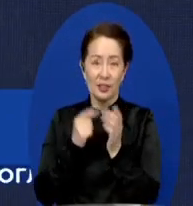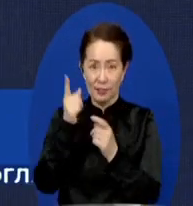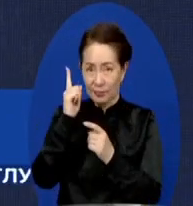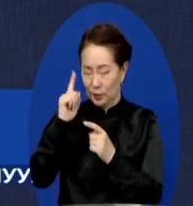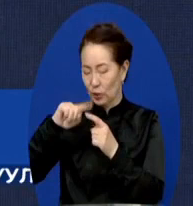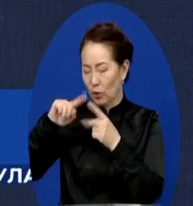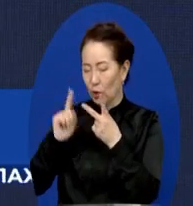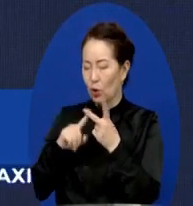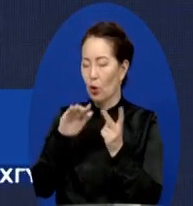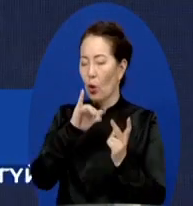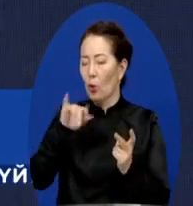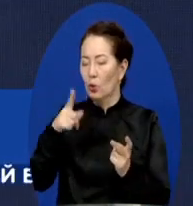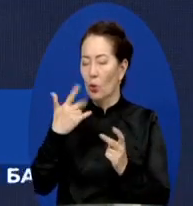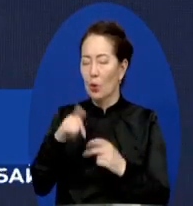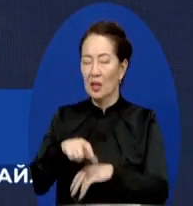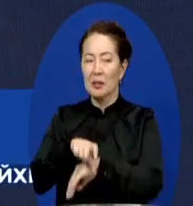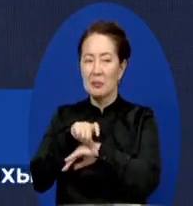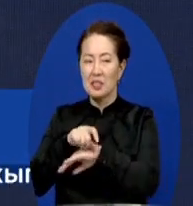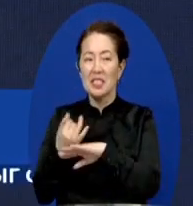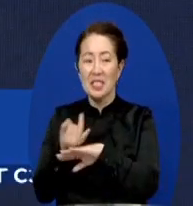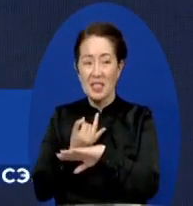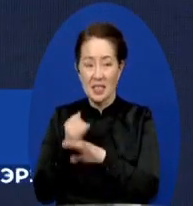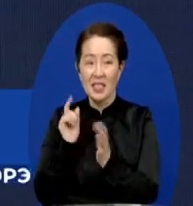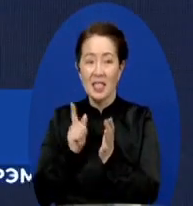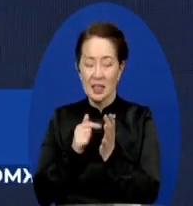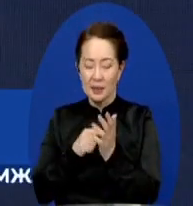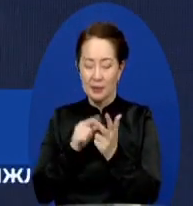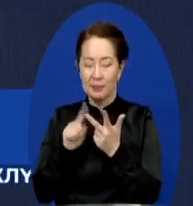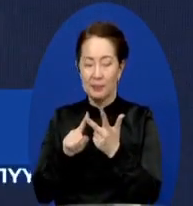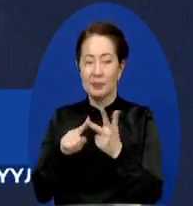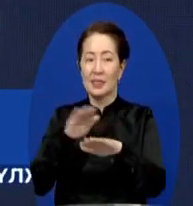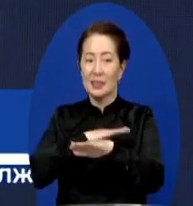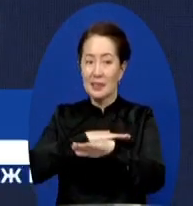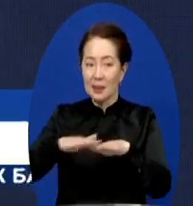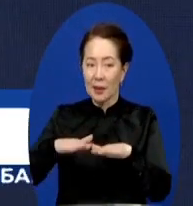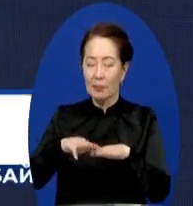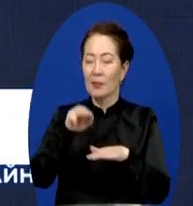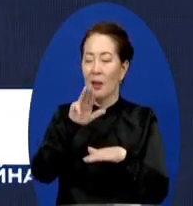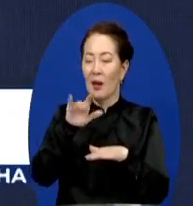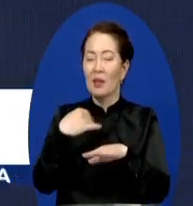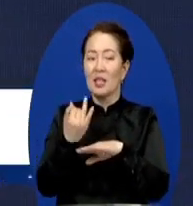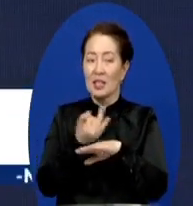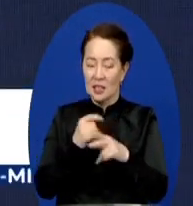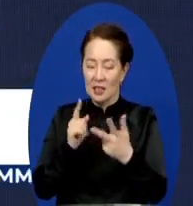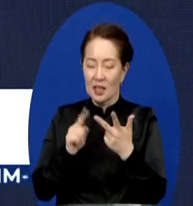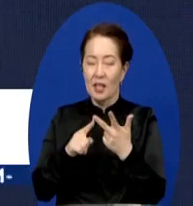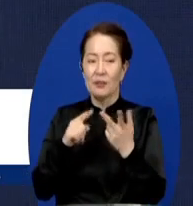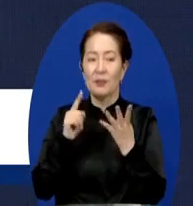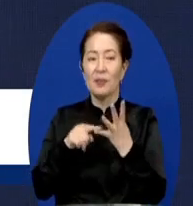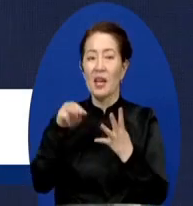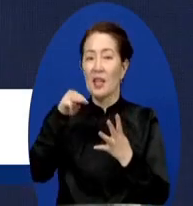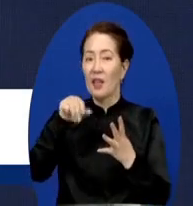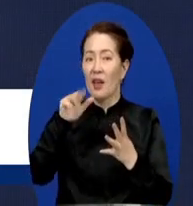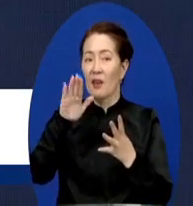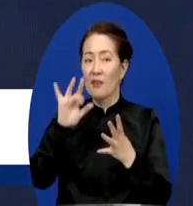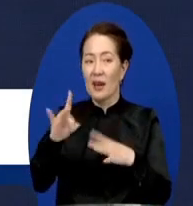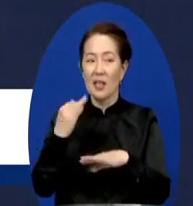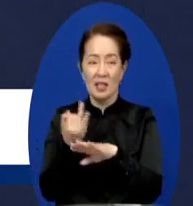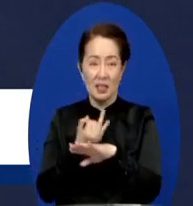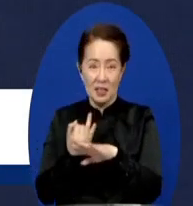Мөн уул уурхайн салбарын инженерүүд, зам тээвэр, тээвэр логистикийн одоо